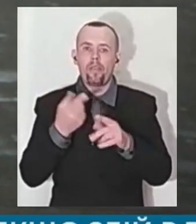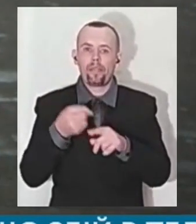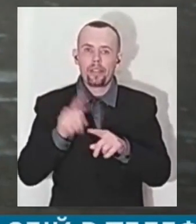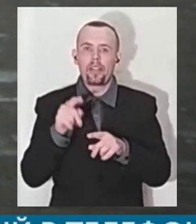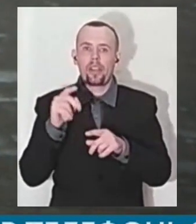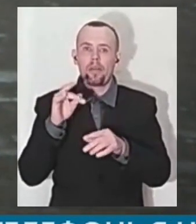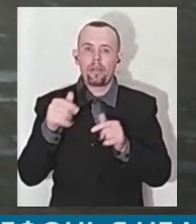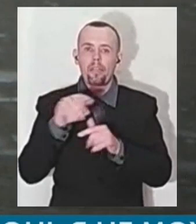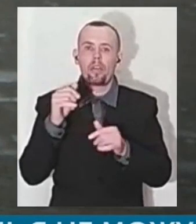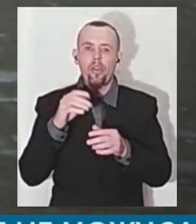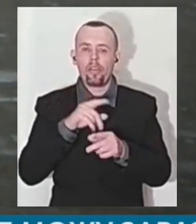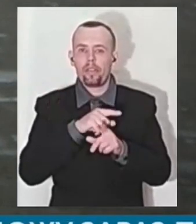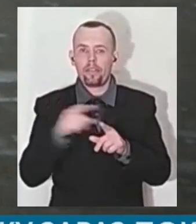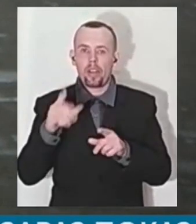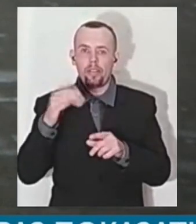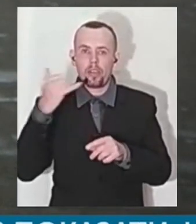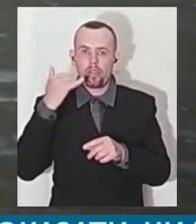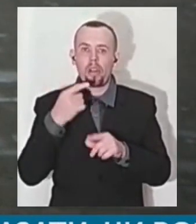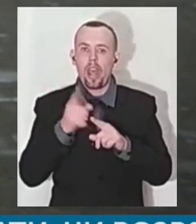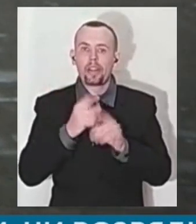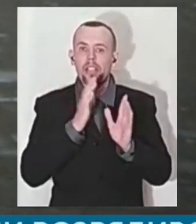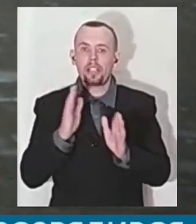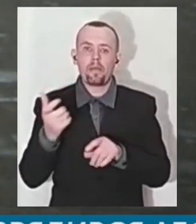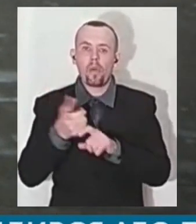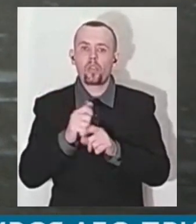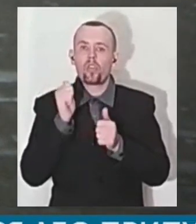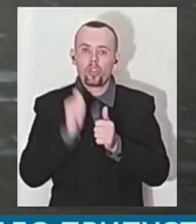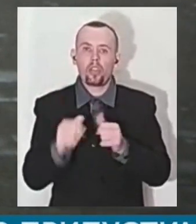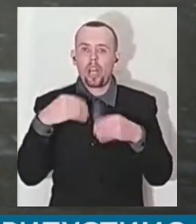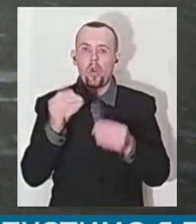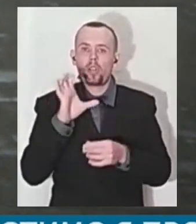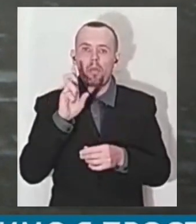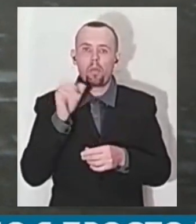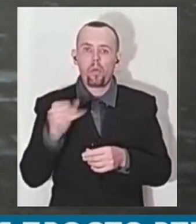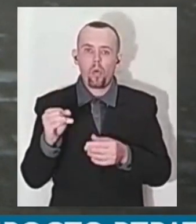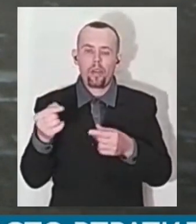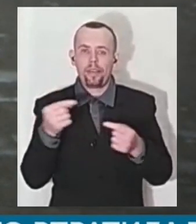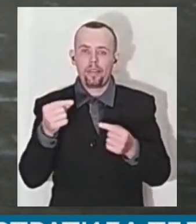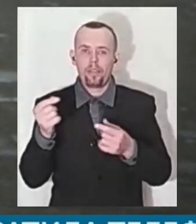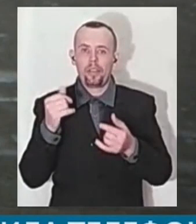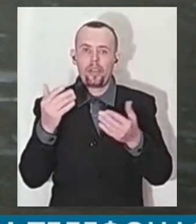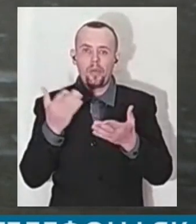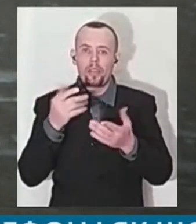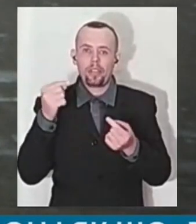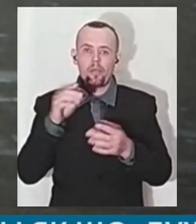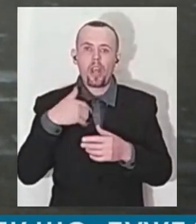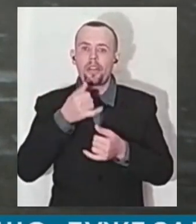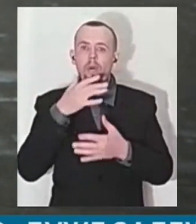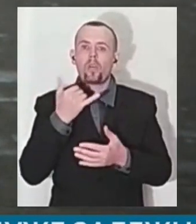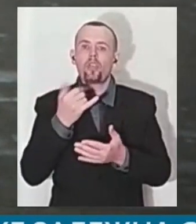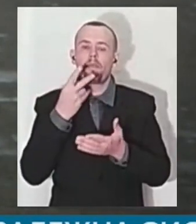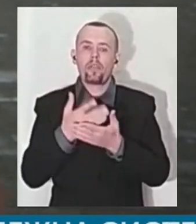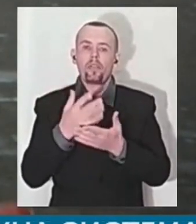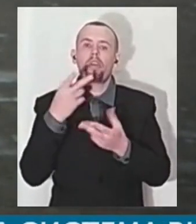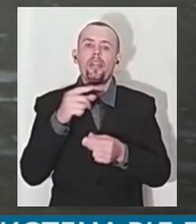есть в телефоне. Эта система очень часто дает сбои. Например, вот если у меня сбой в телефоне, я не могу сейчас показать, или там разрядился. Даже